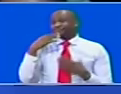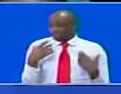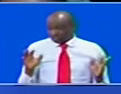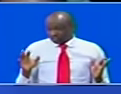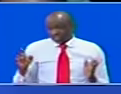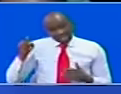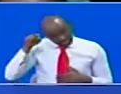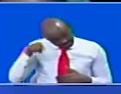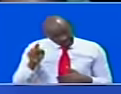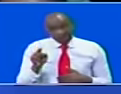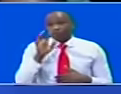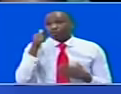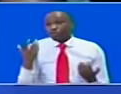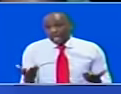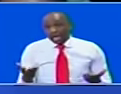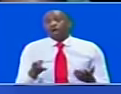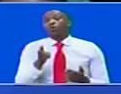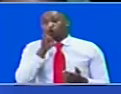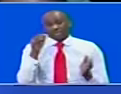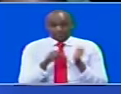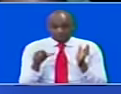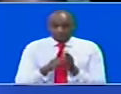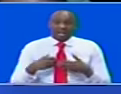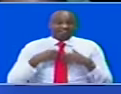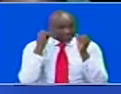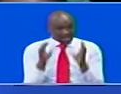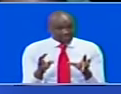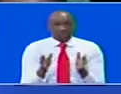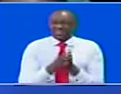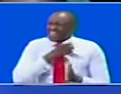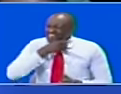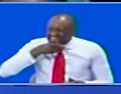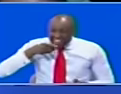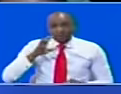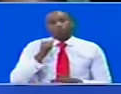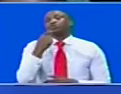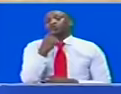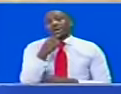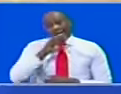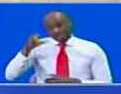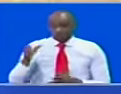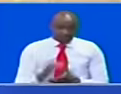ngole alifariki kutokana uhaba wa maji na makali ya njaa kutoka kaunti ya Turkana.